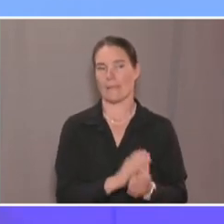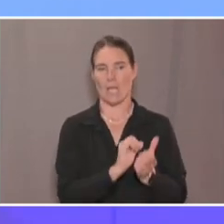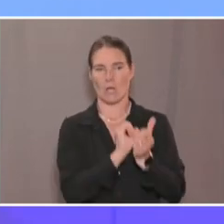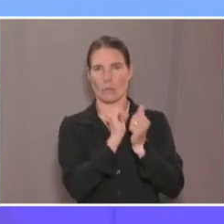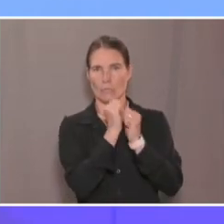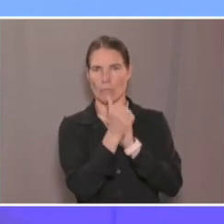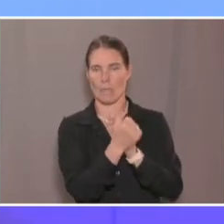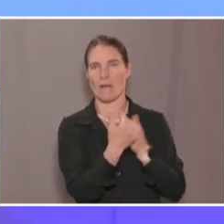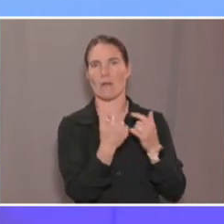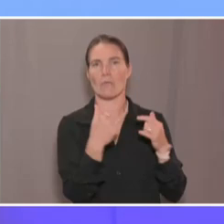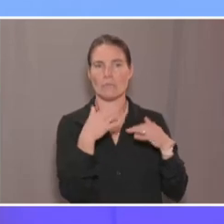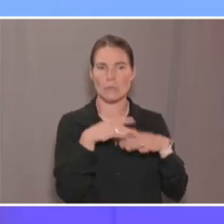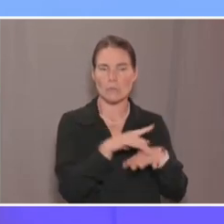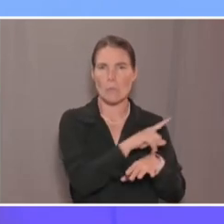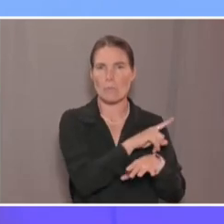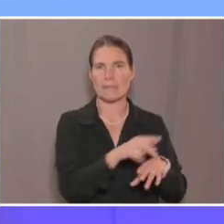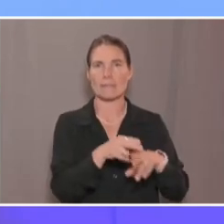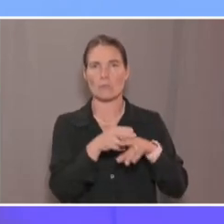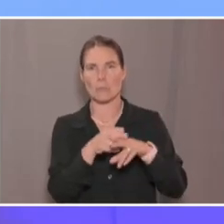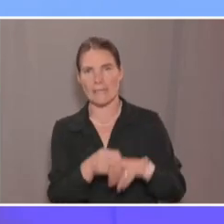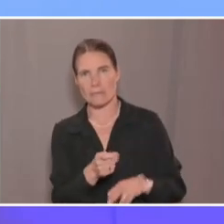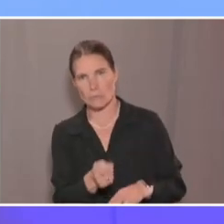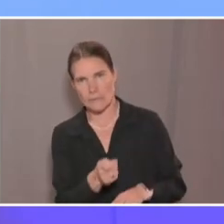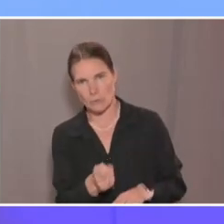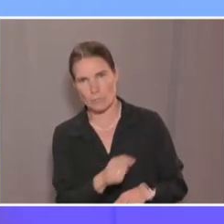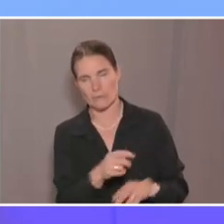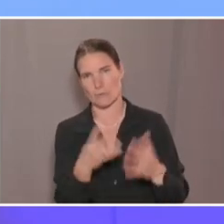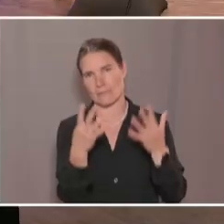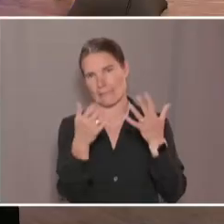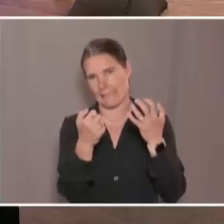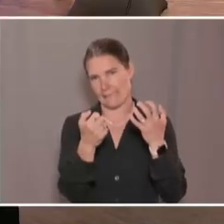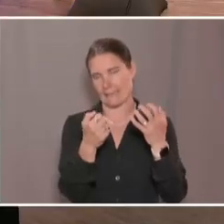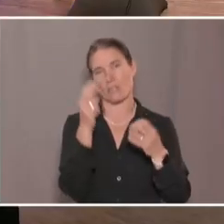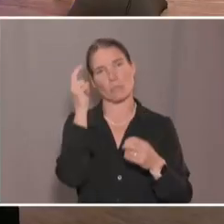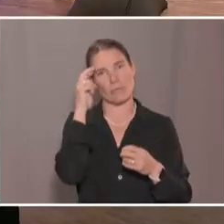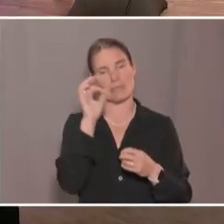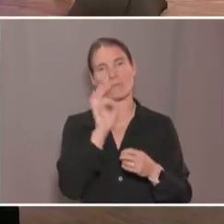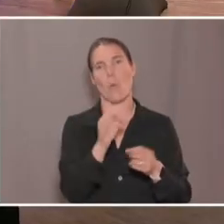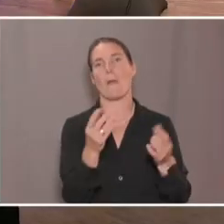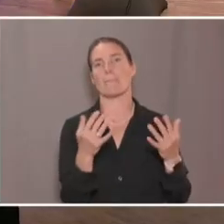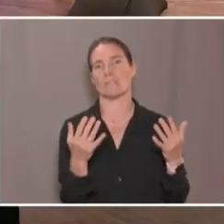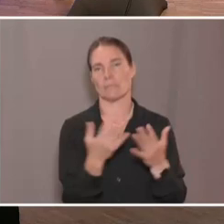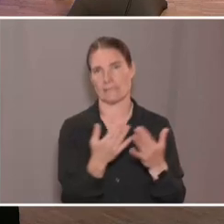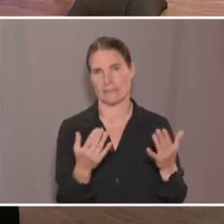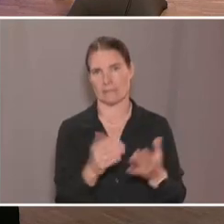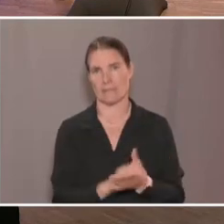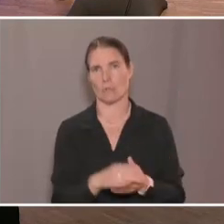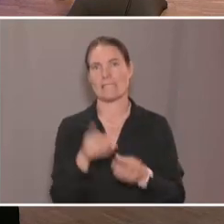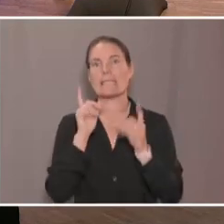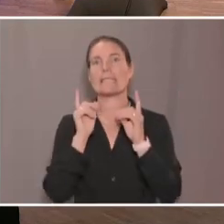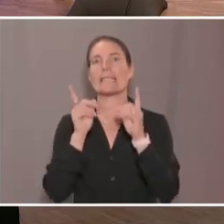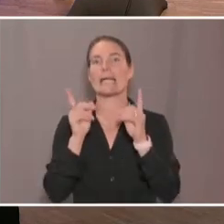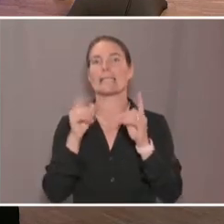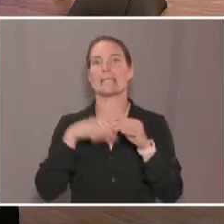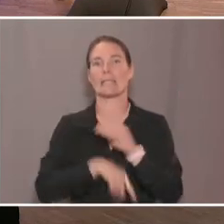fortan bis zur Pensionierung 1960 als Professor für Mathematik und deren Didaktik in